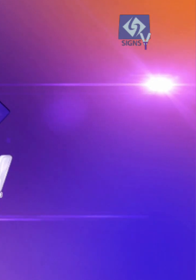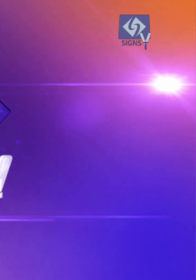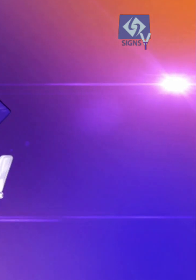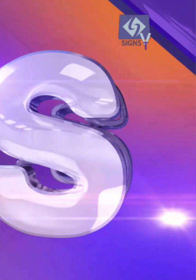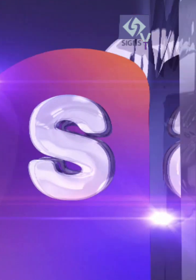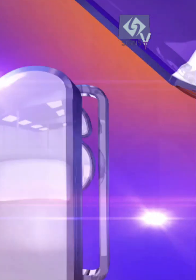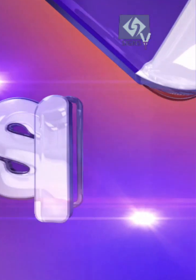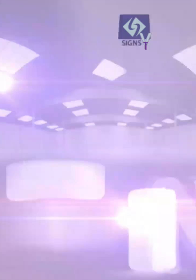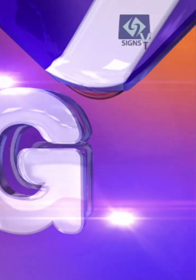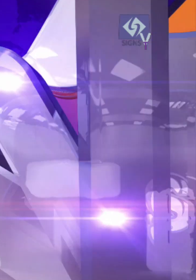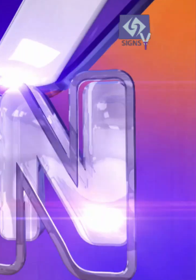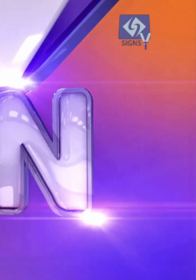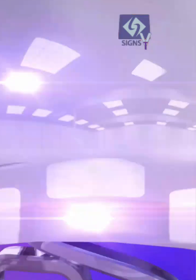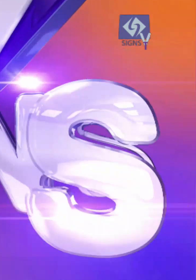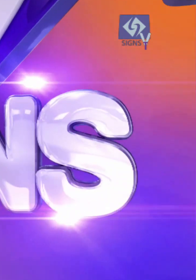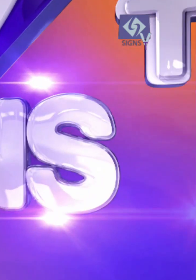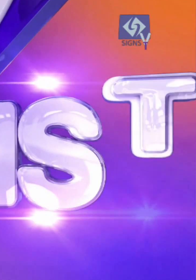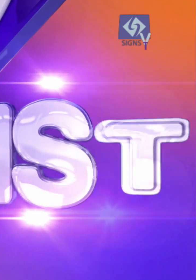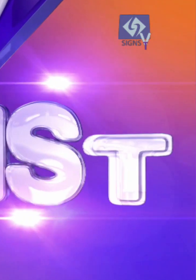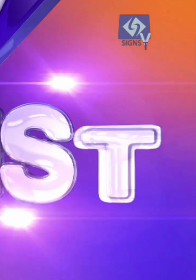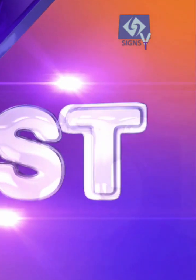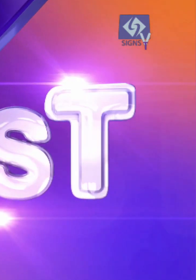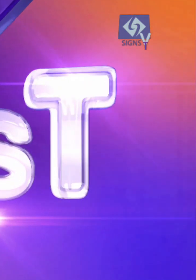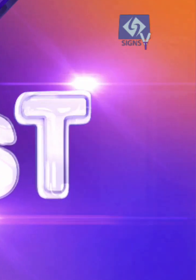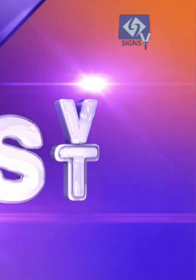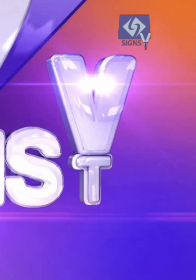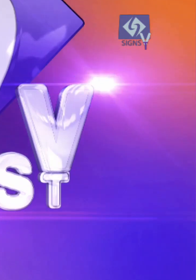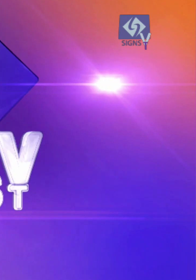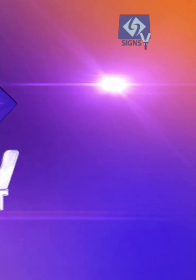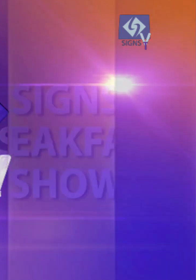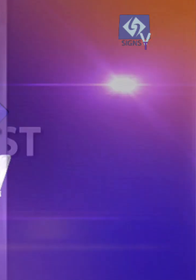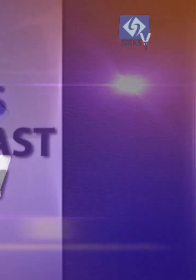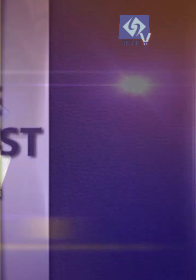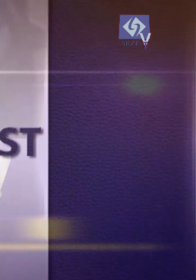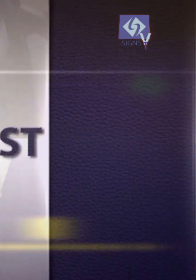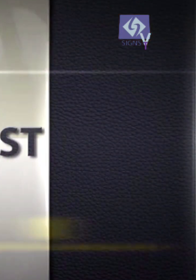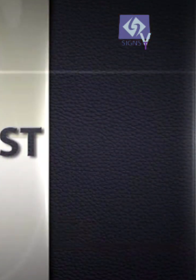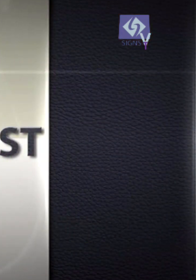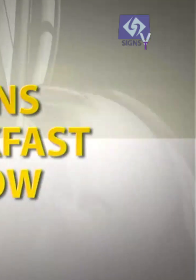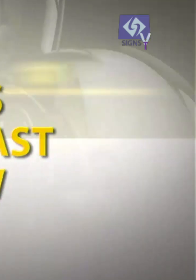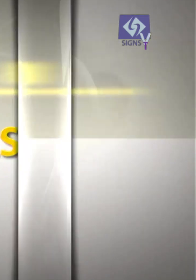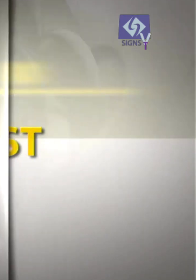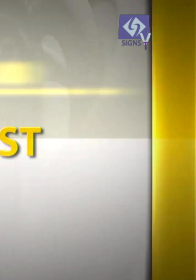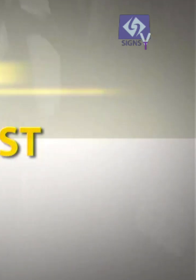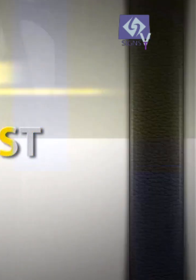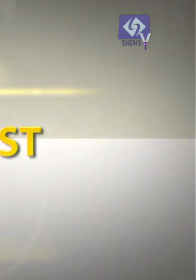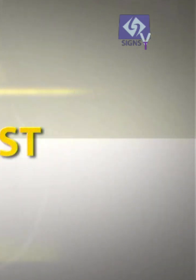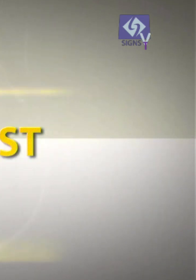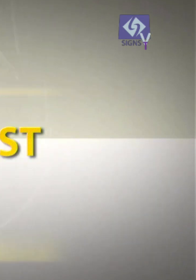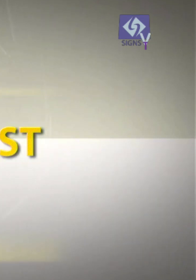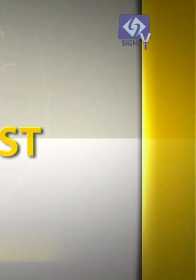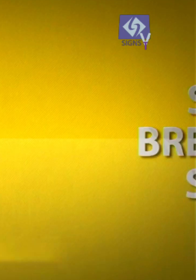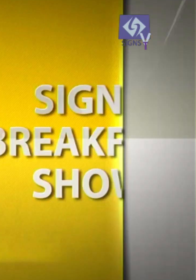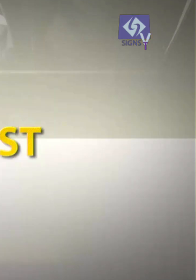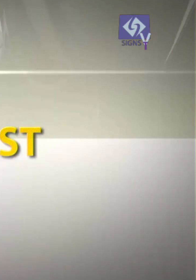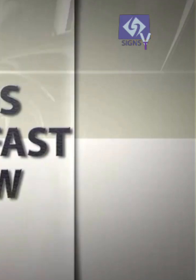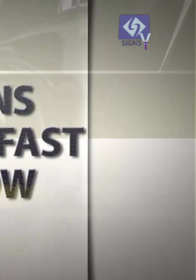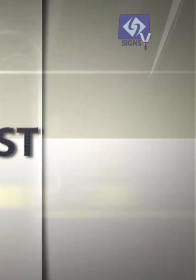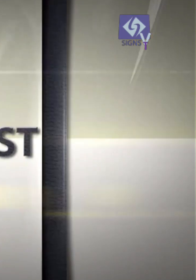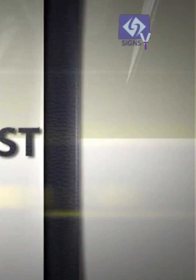go to your nearest KCB Bank branch, ATM or agent. Let your money flow with Vuma.